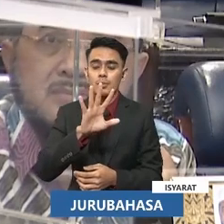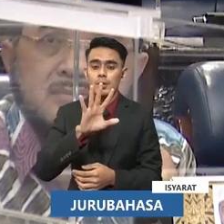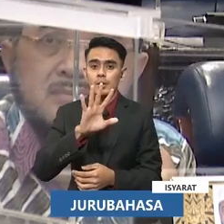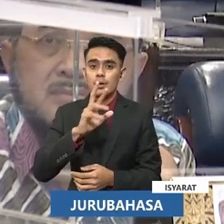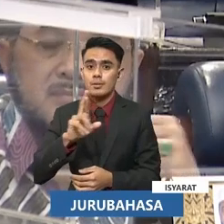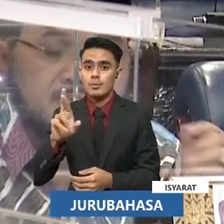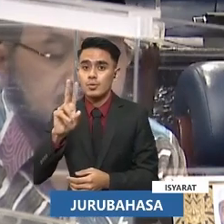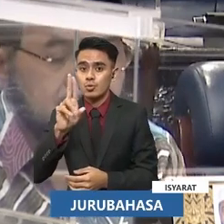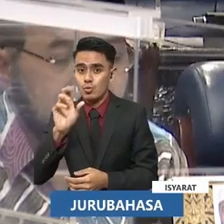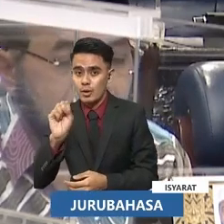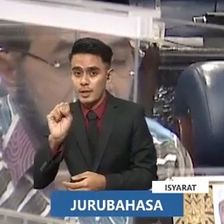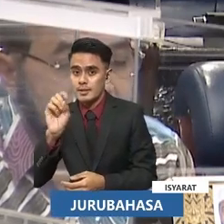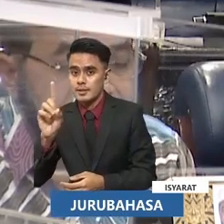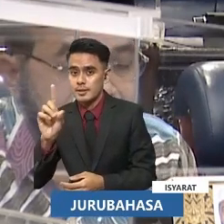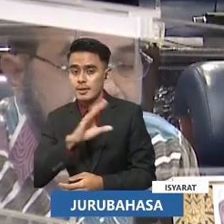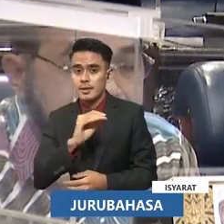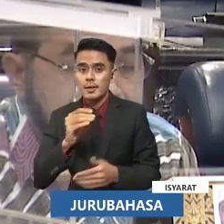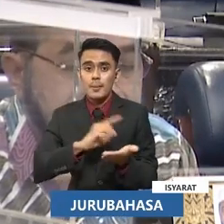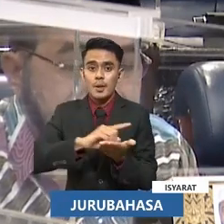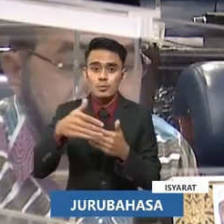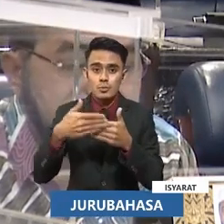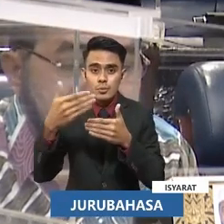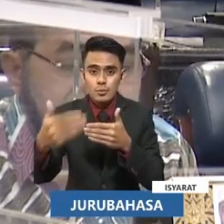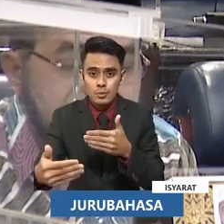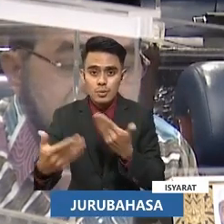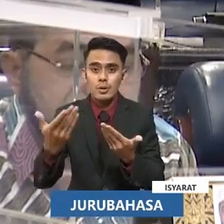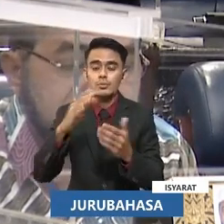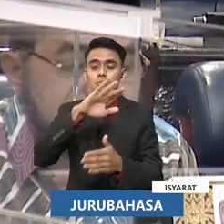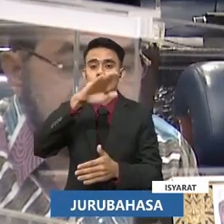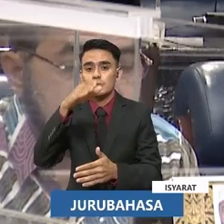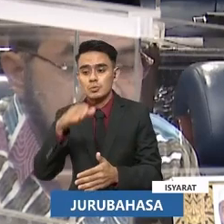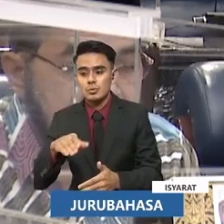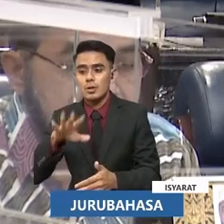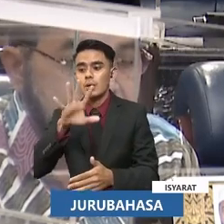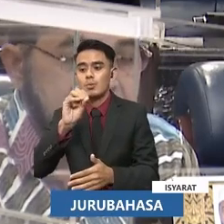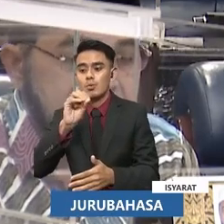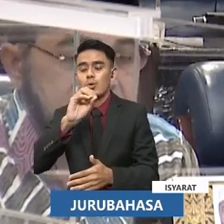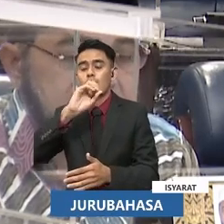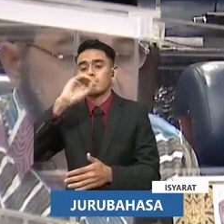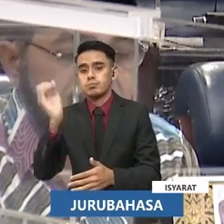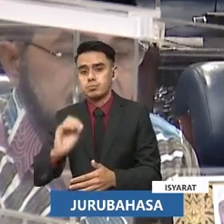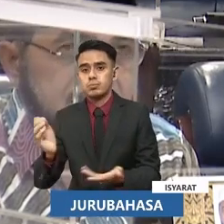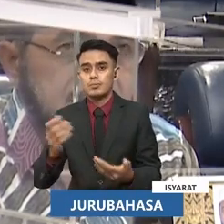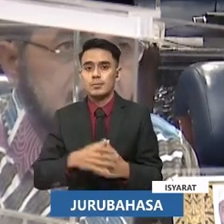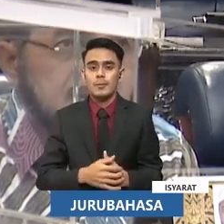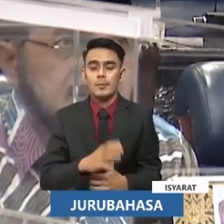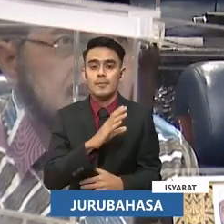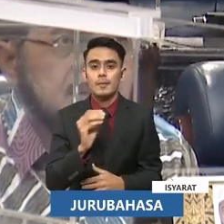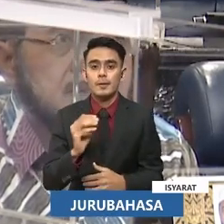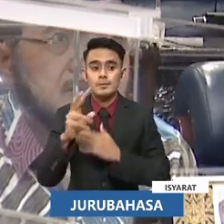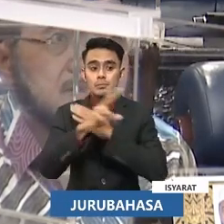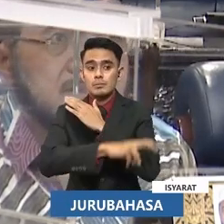$65,000 dan minggu berikutnya ia susut 50%. Dan satu lagi ialah risiko